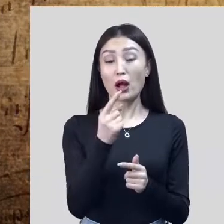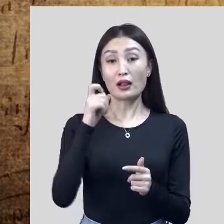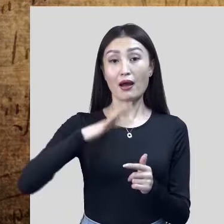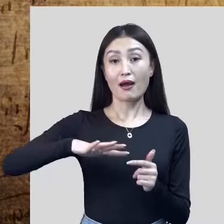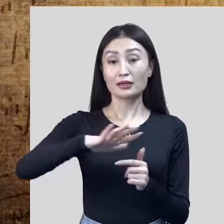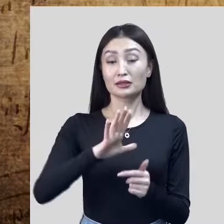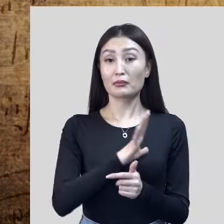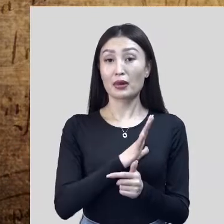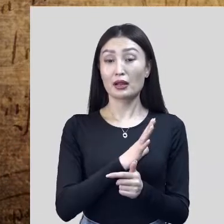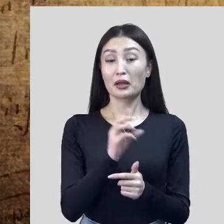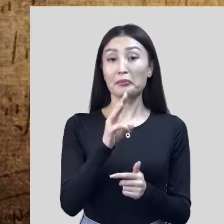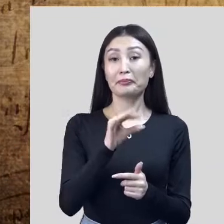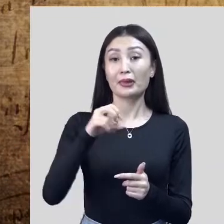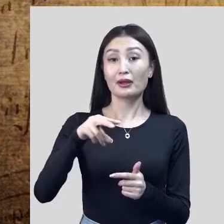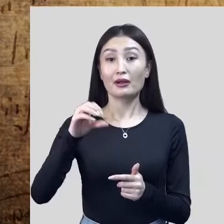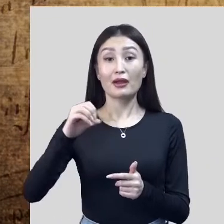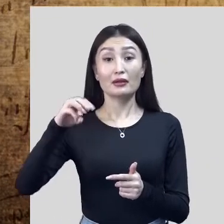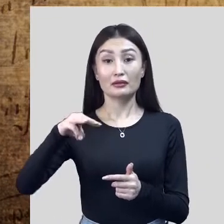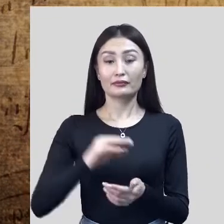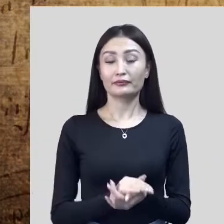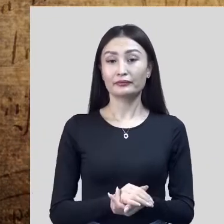греческих городов был Милет.